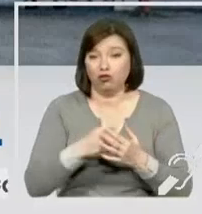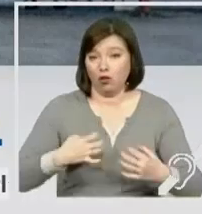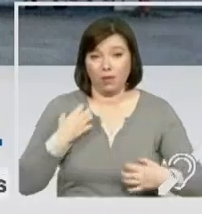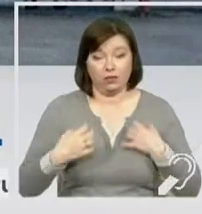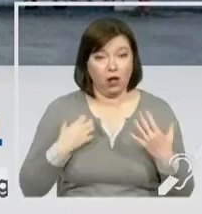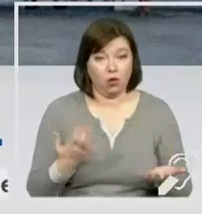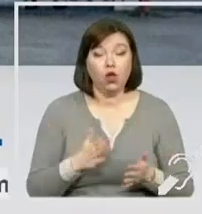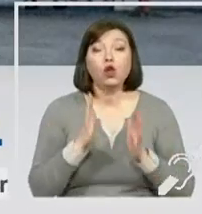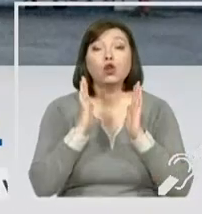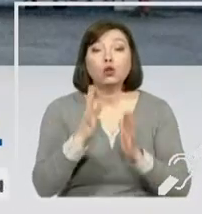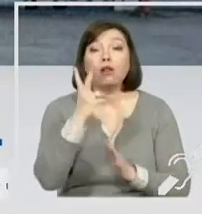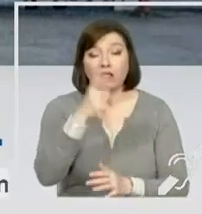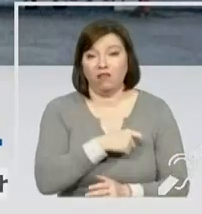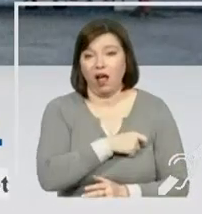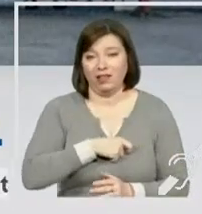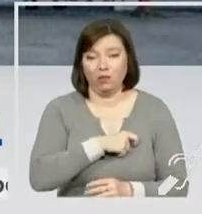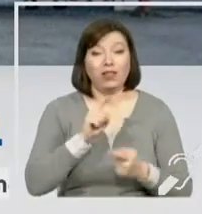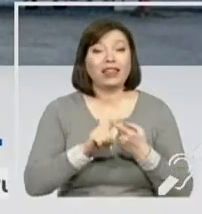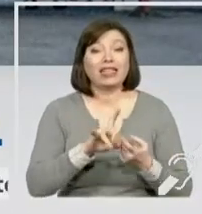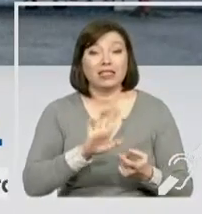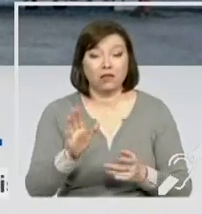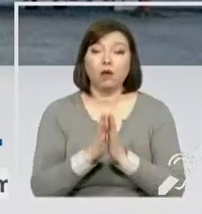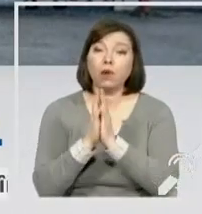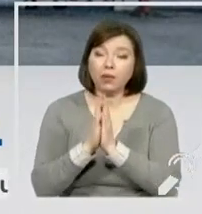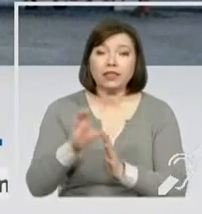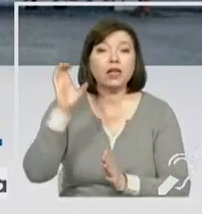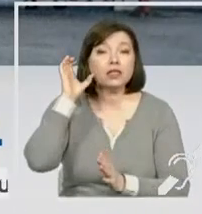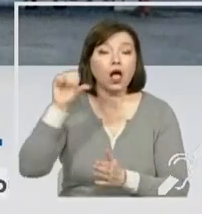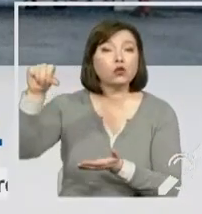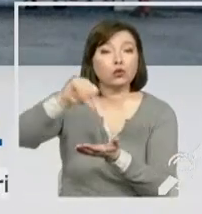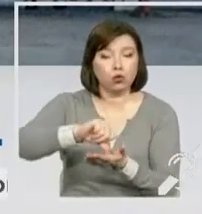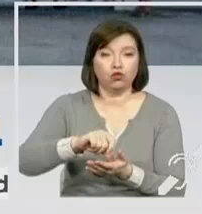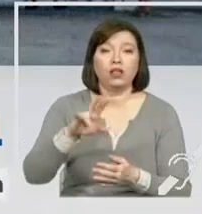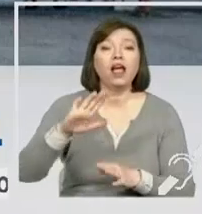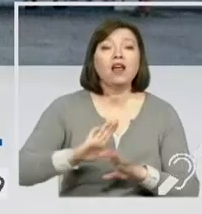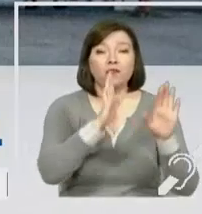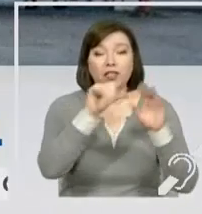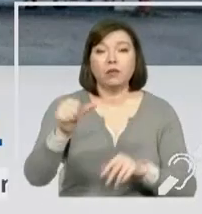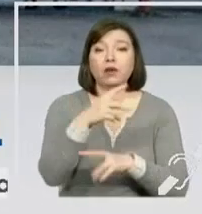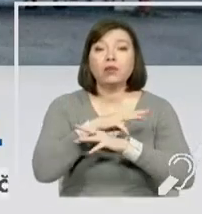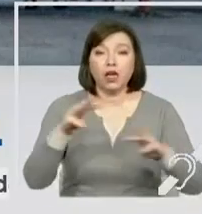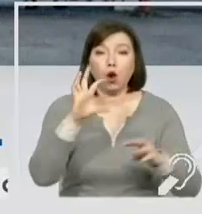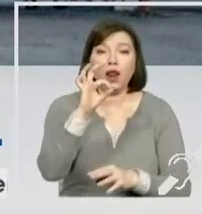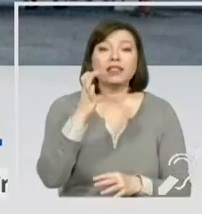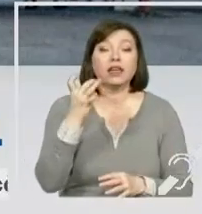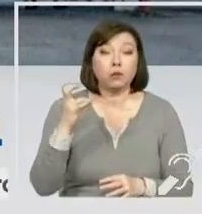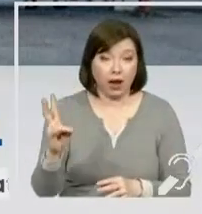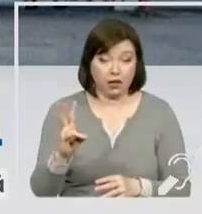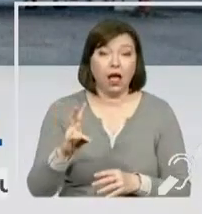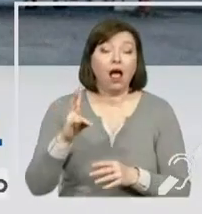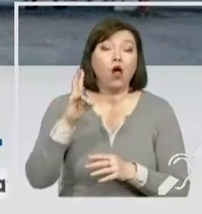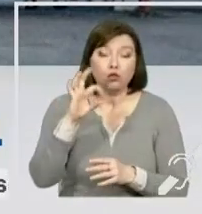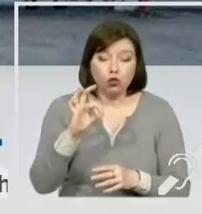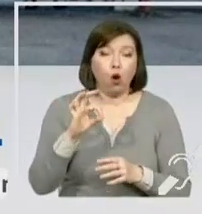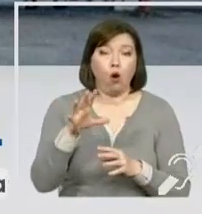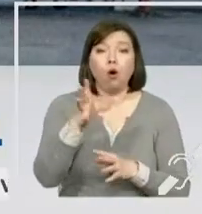îngrijorare. Doar doi deputați neafiliați au cerut audierea vicepremierului pentru reintegrare, Oleg Serebrian. Propunerea a fost respinsă